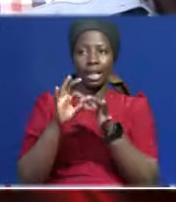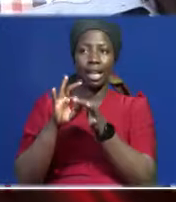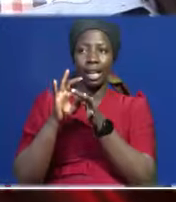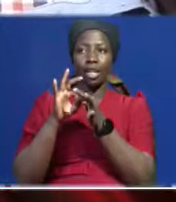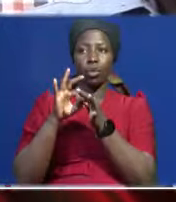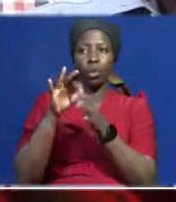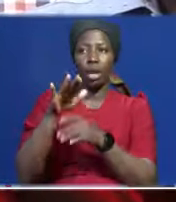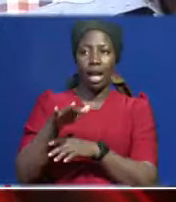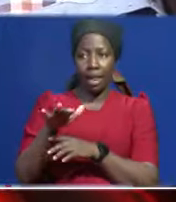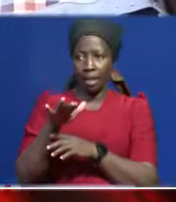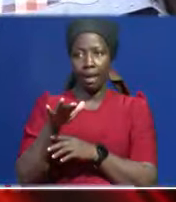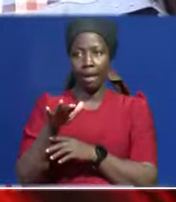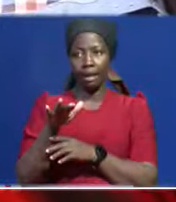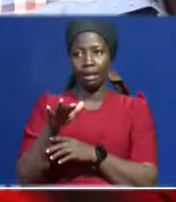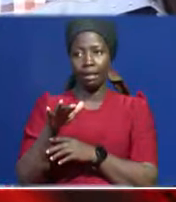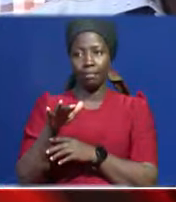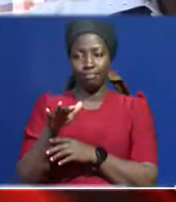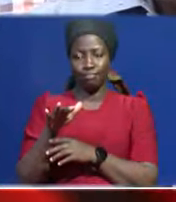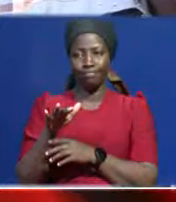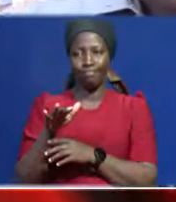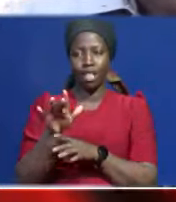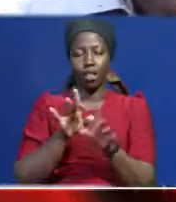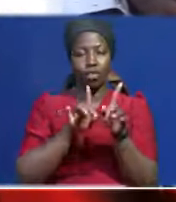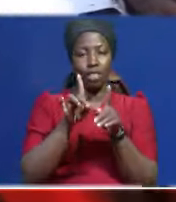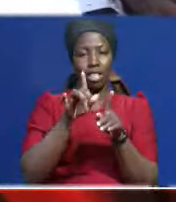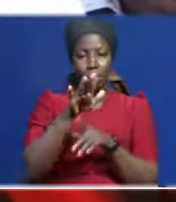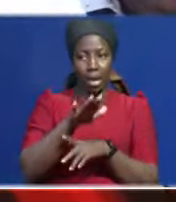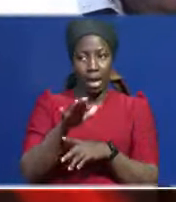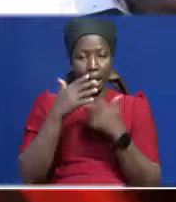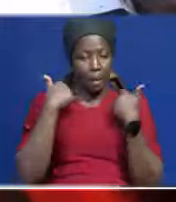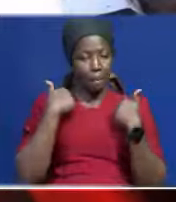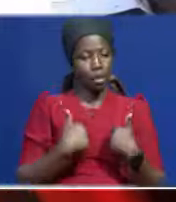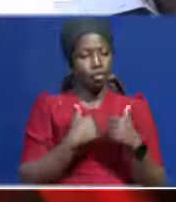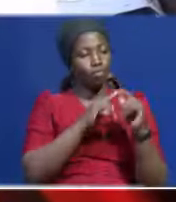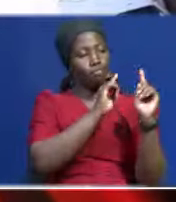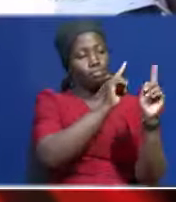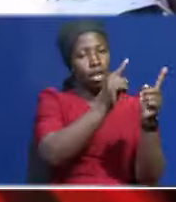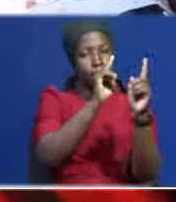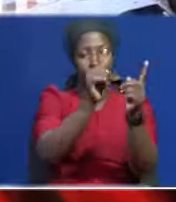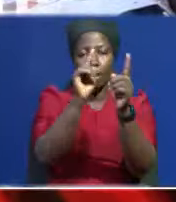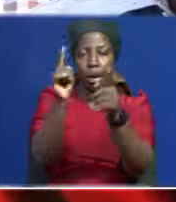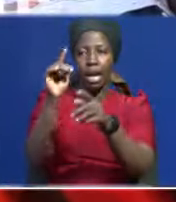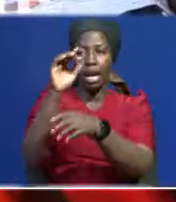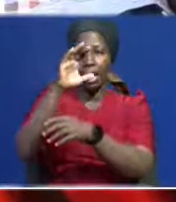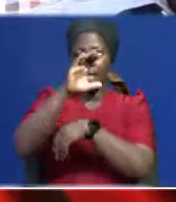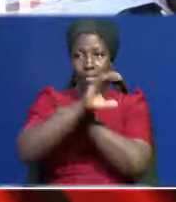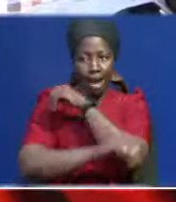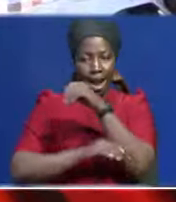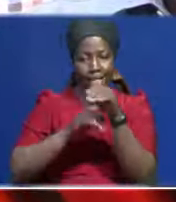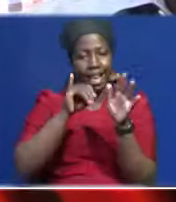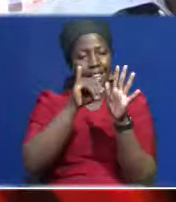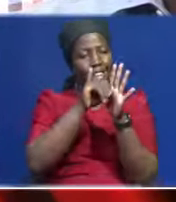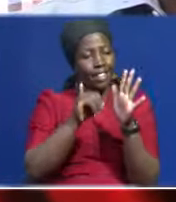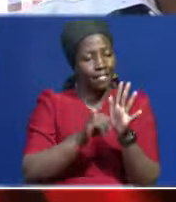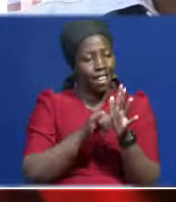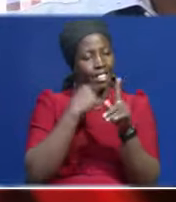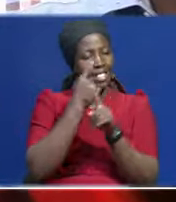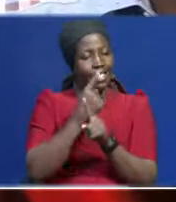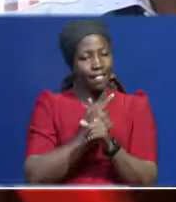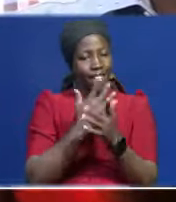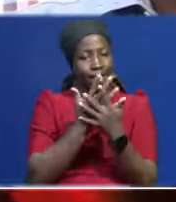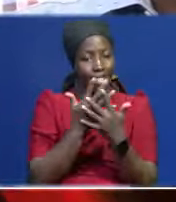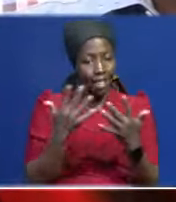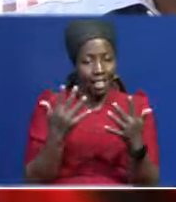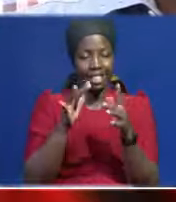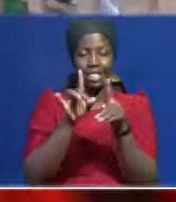circuit points. One of the things that I'm doing is I'm going across the country, identifying the various things that we need to identify. And